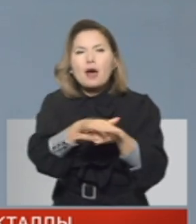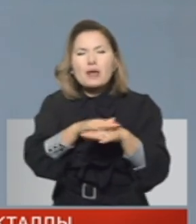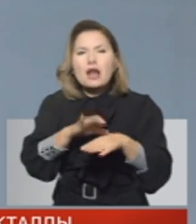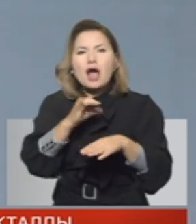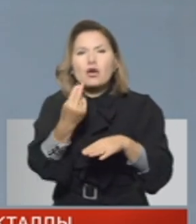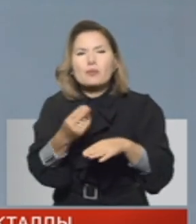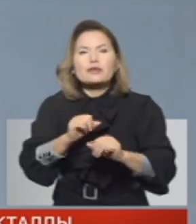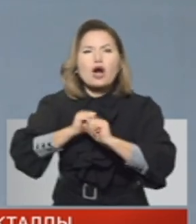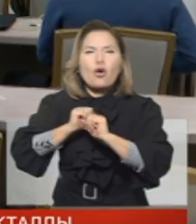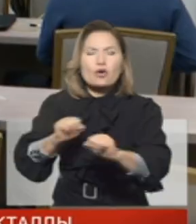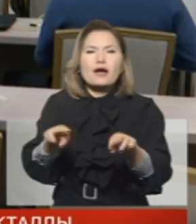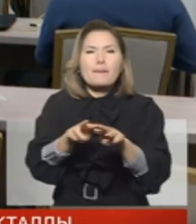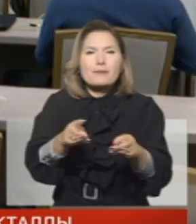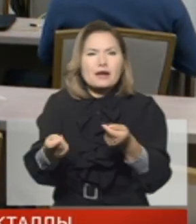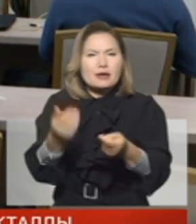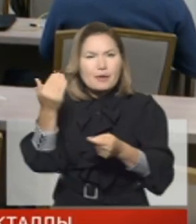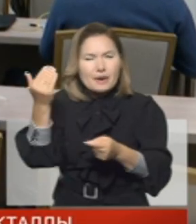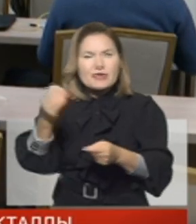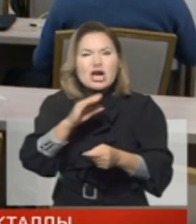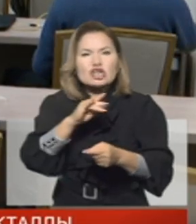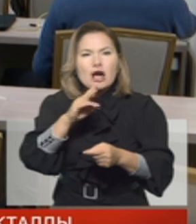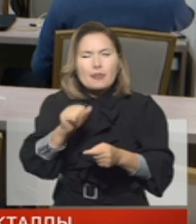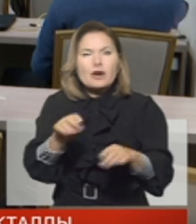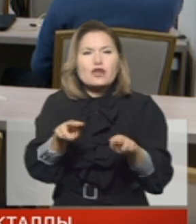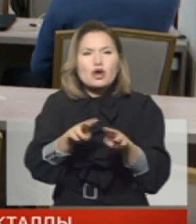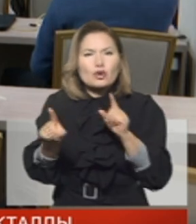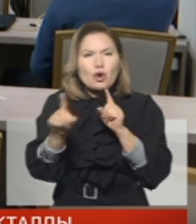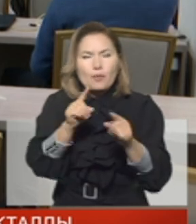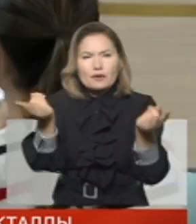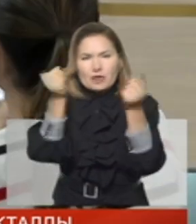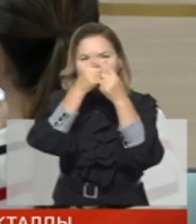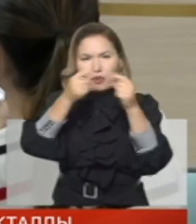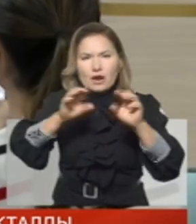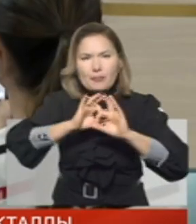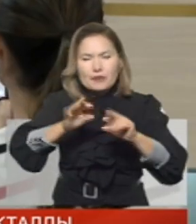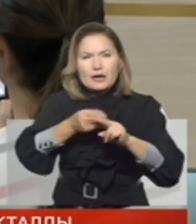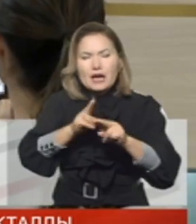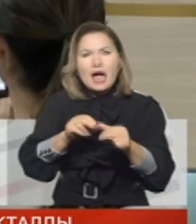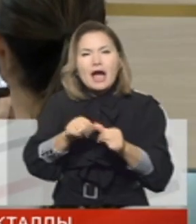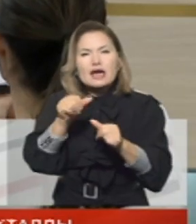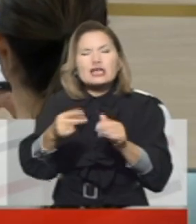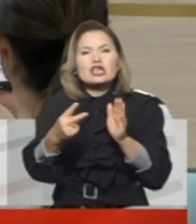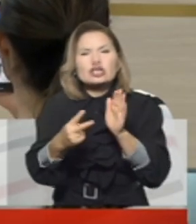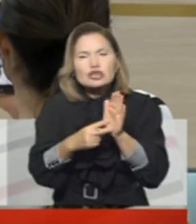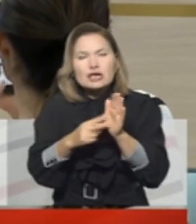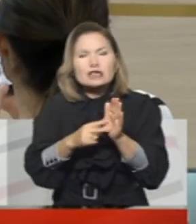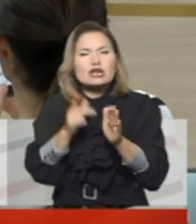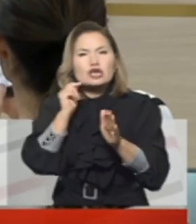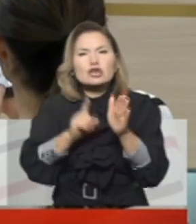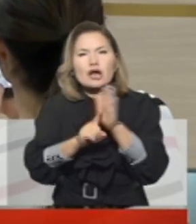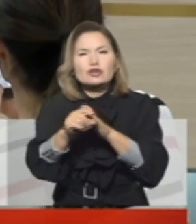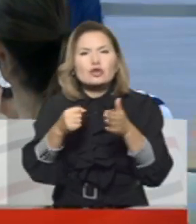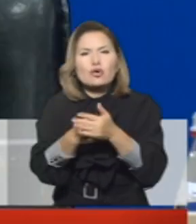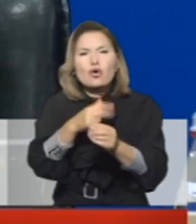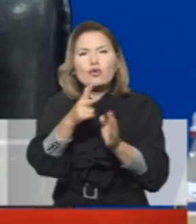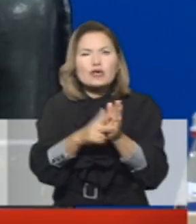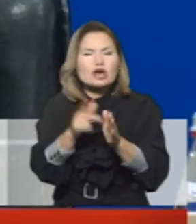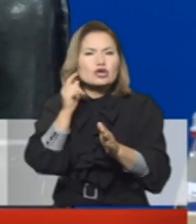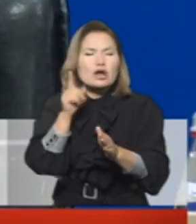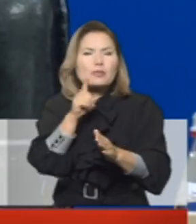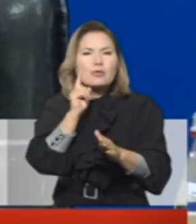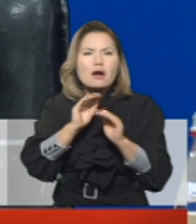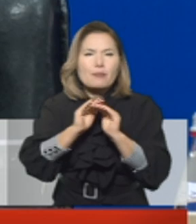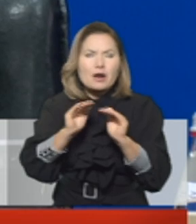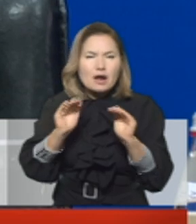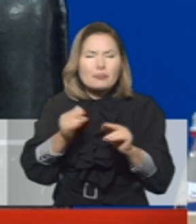қорғау министрі Светлана Жақыпова үкімет отырысында осылай деп мәлімдеді. Әсіресе 7-18 жас жеткіншектер арасында